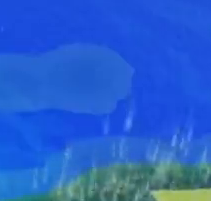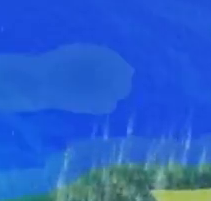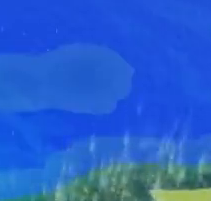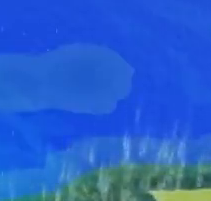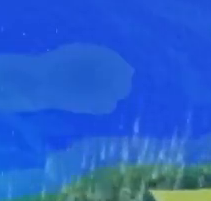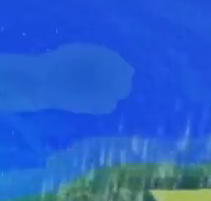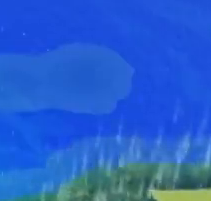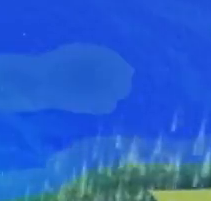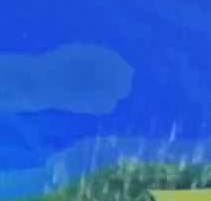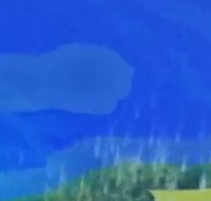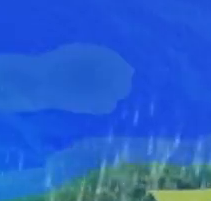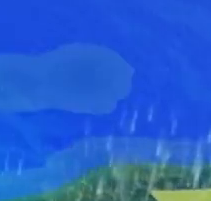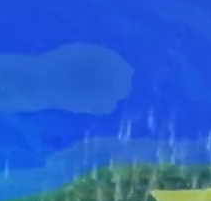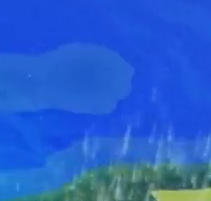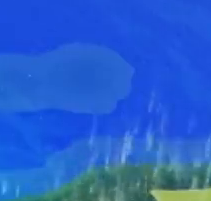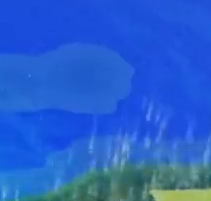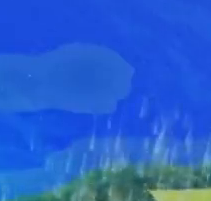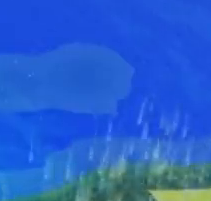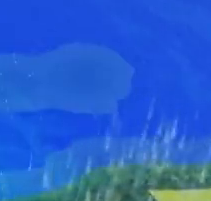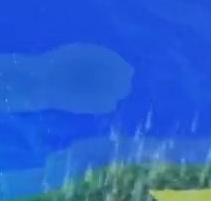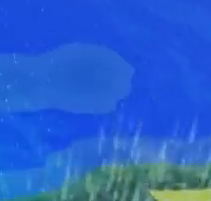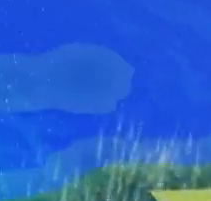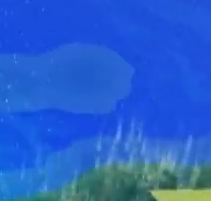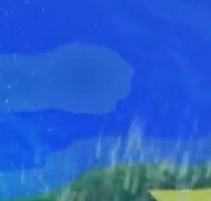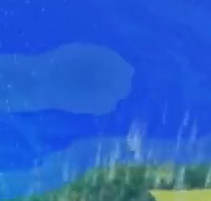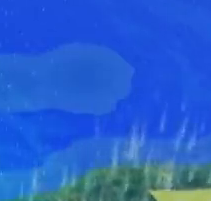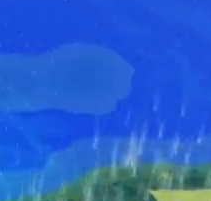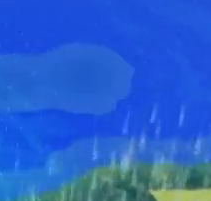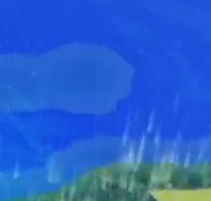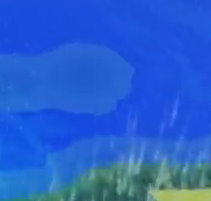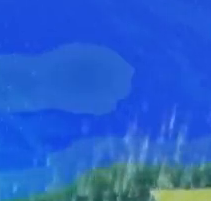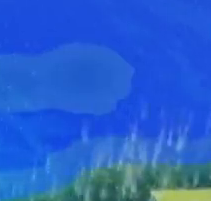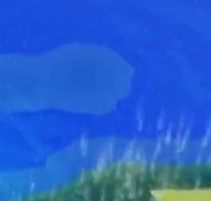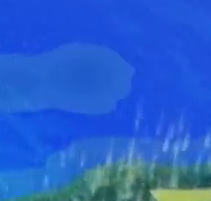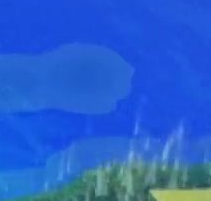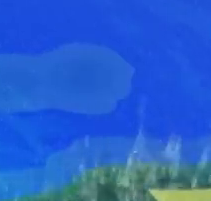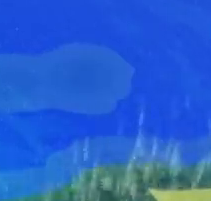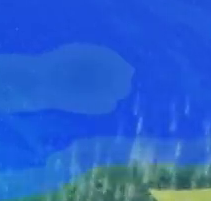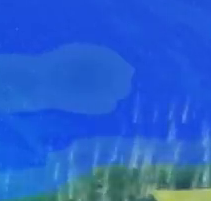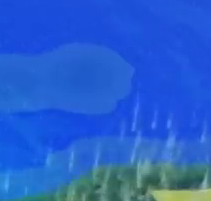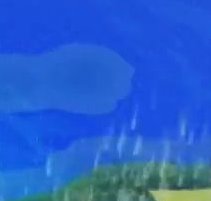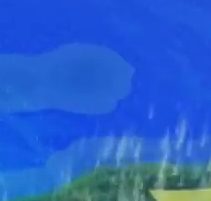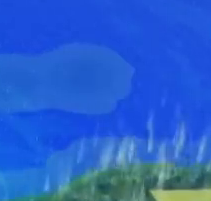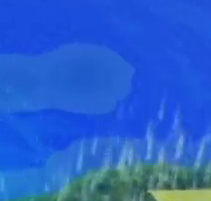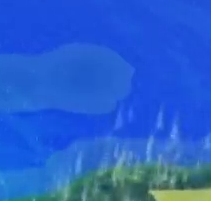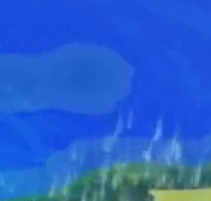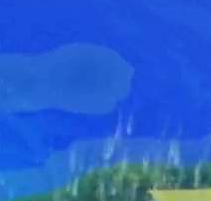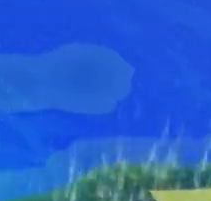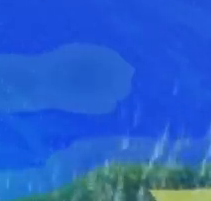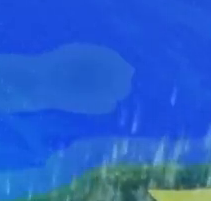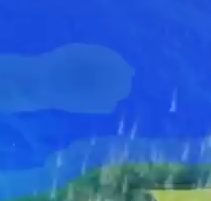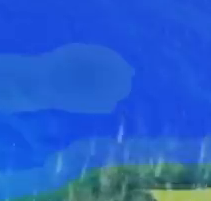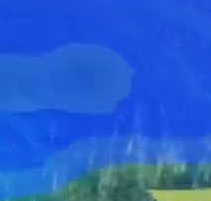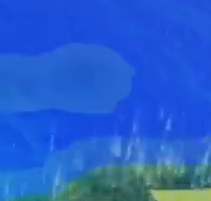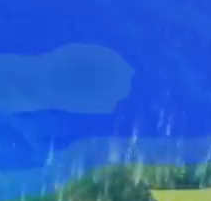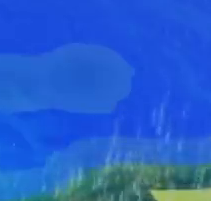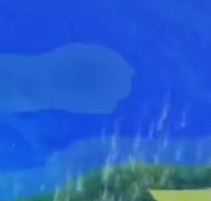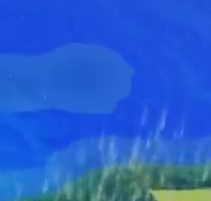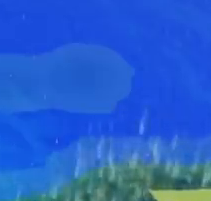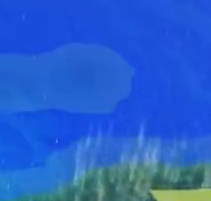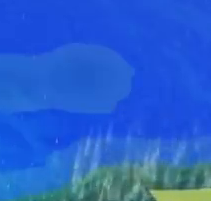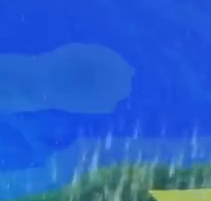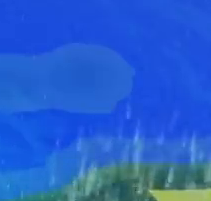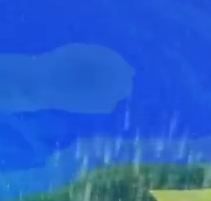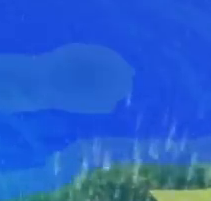namang uulanin ang Caraga at ilang bahagi ng Northern Mindanao, samantalang maulap din at may mga ulan na aasahan sa